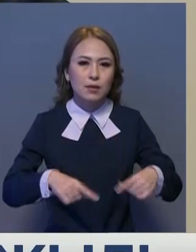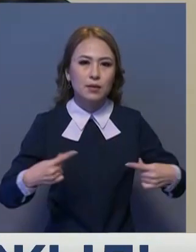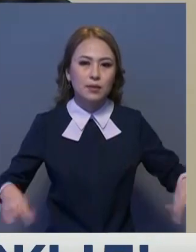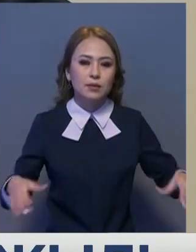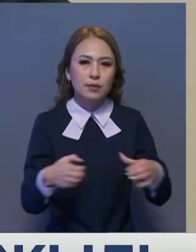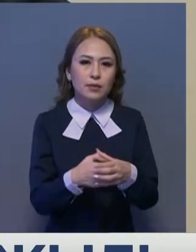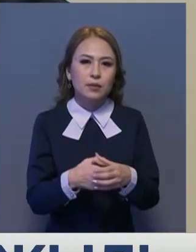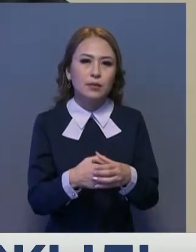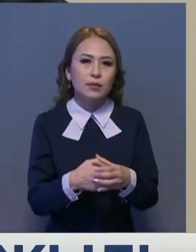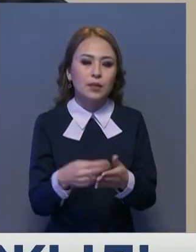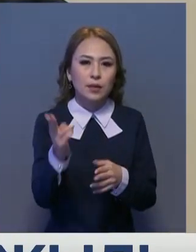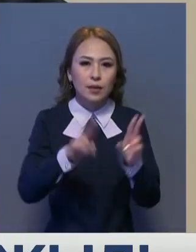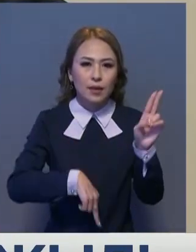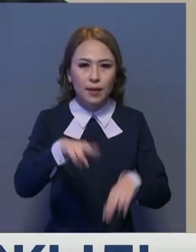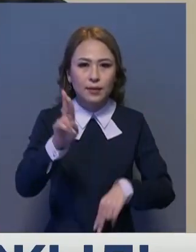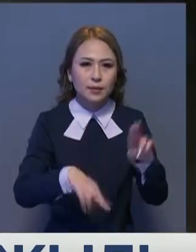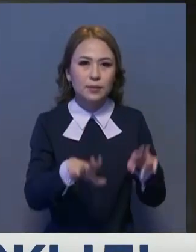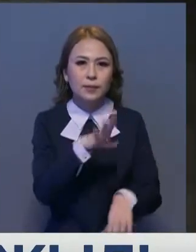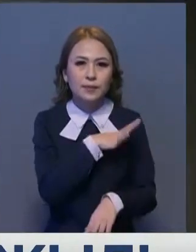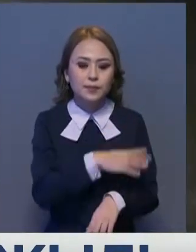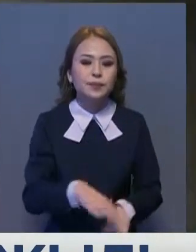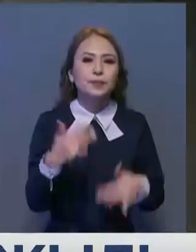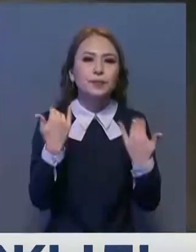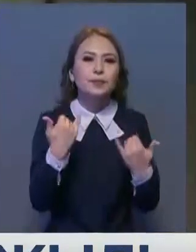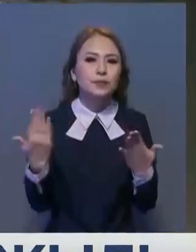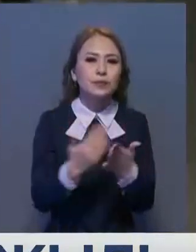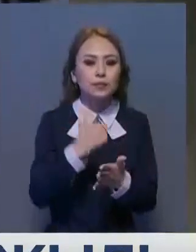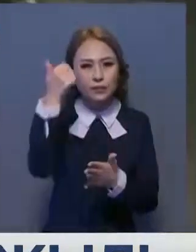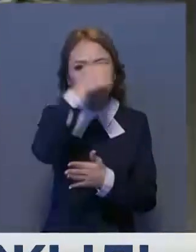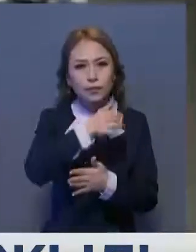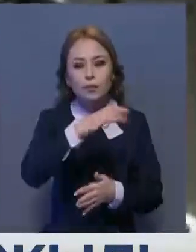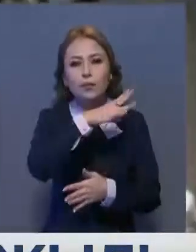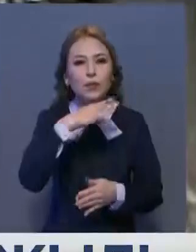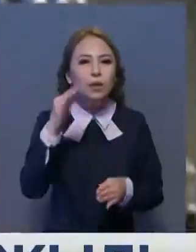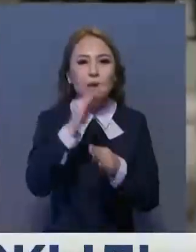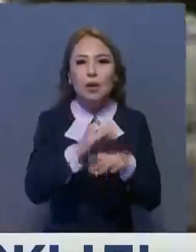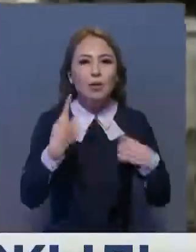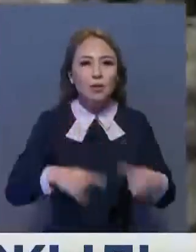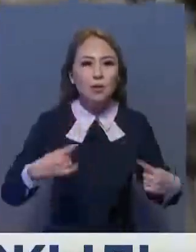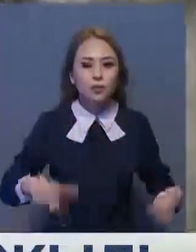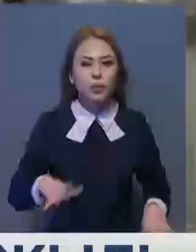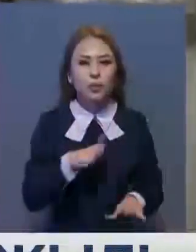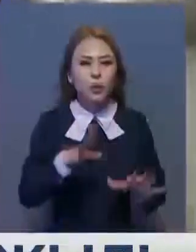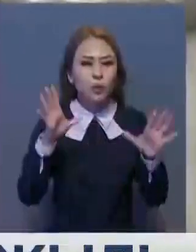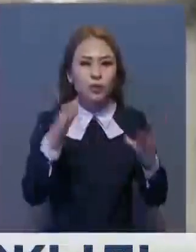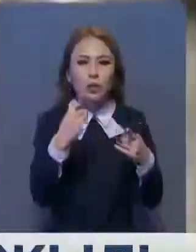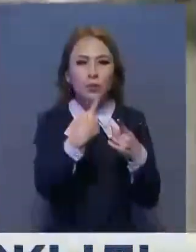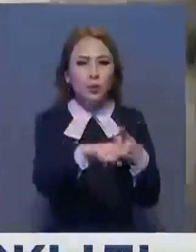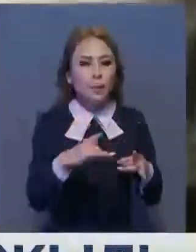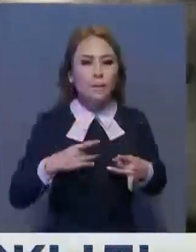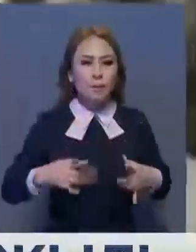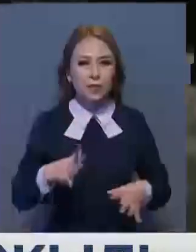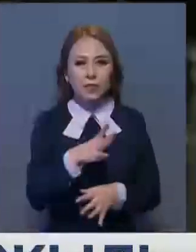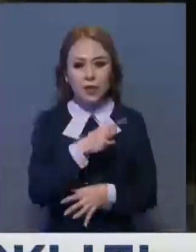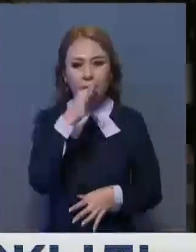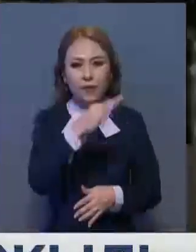нелермен бояп үлетінбіз. Қазір жаңа жылдық мереке жайлы жұрттардың пікірі әралуан. Бұл мұсылман елдердің мерекесі емес дейтіндер де бар.